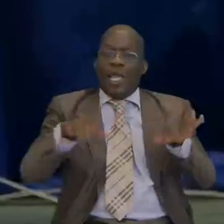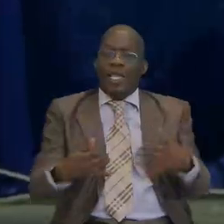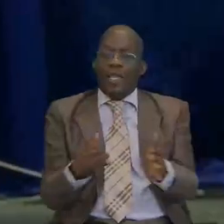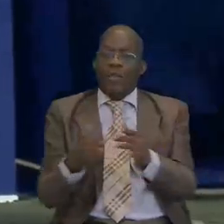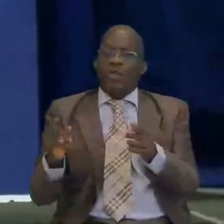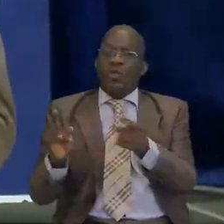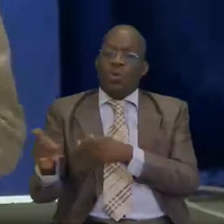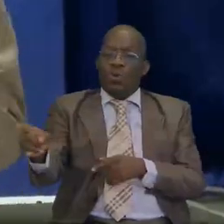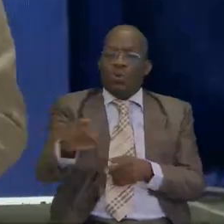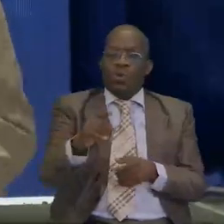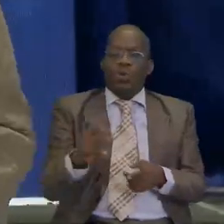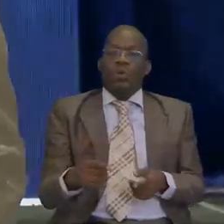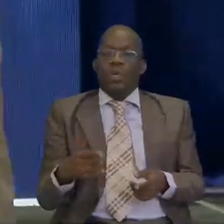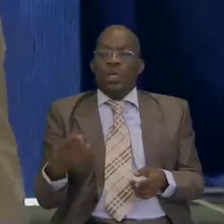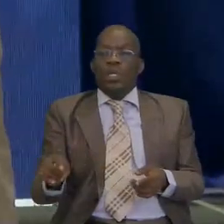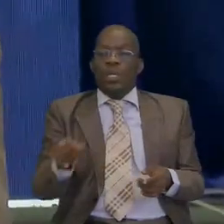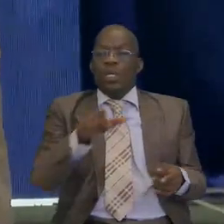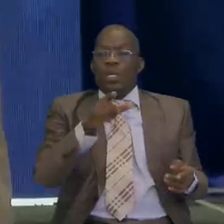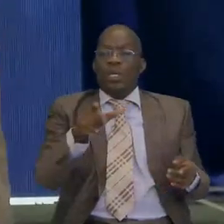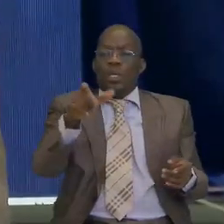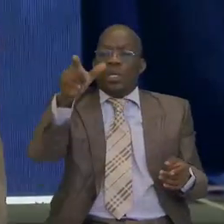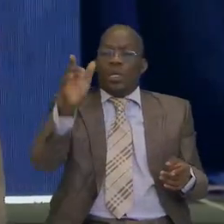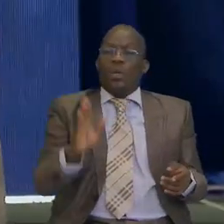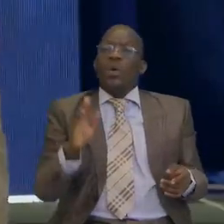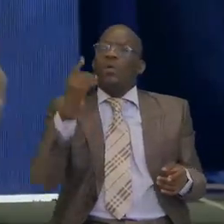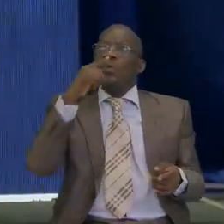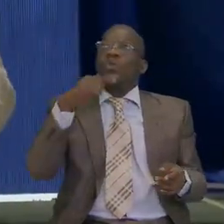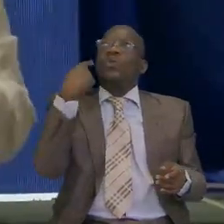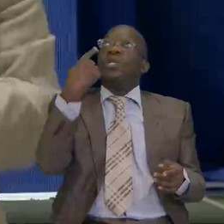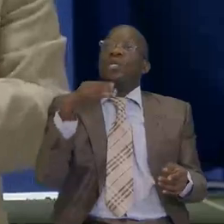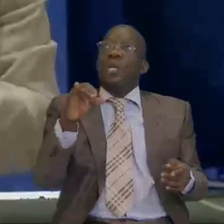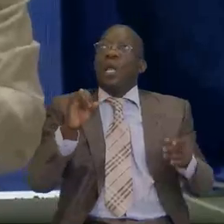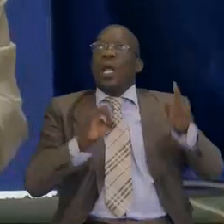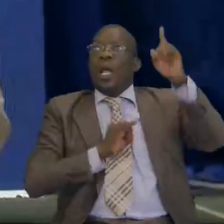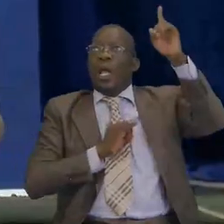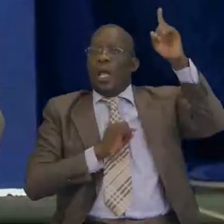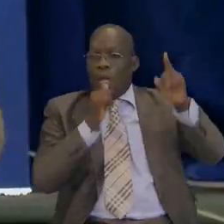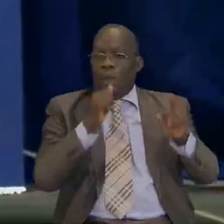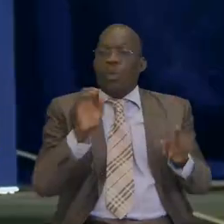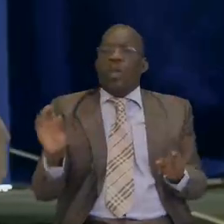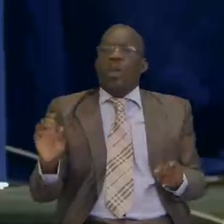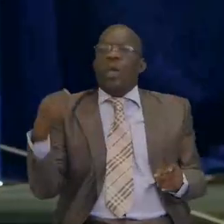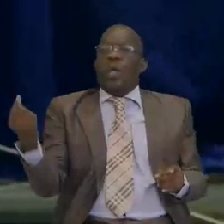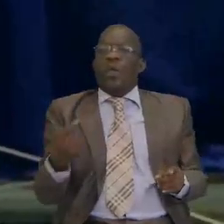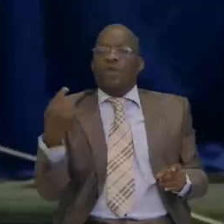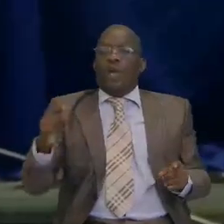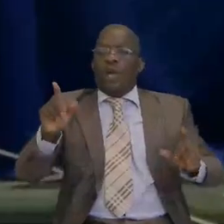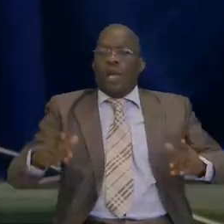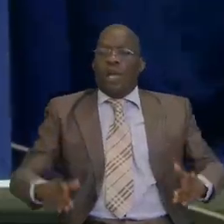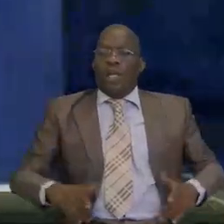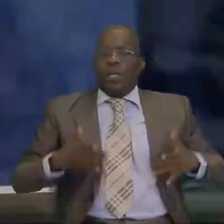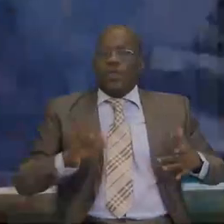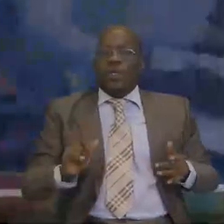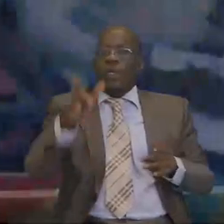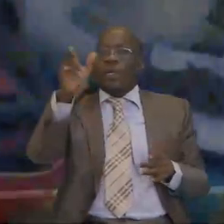Le Dieu qui dit qu'il est le Dieu toujours présent et vivant. Ceux du peuple qui connaîtront